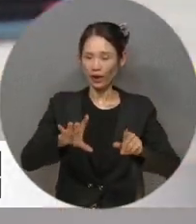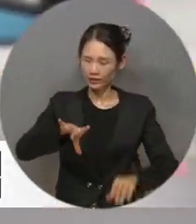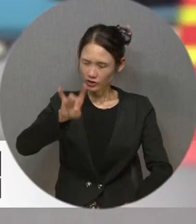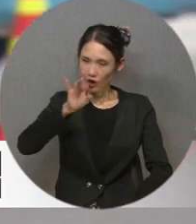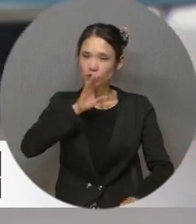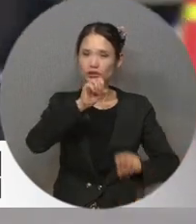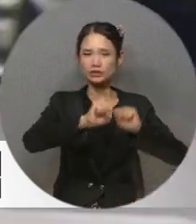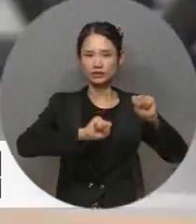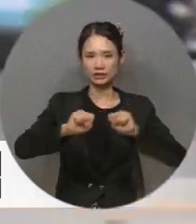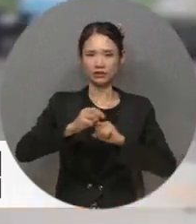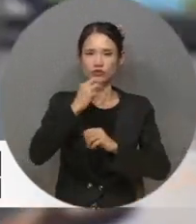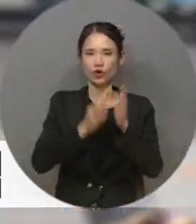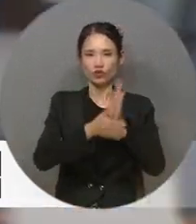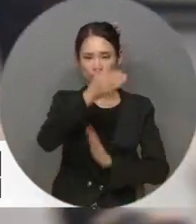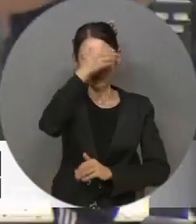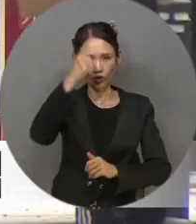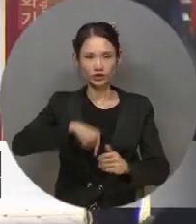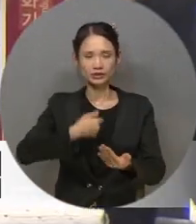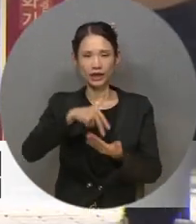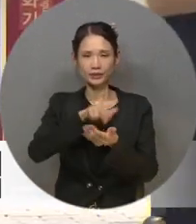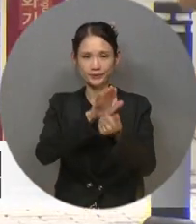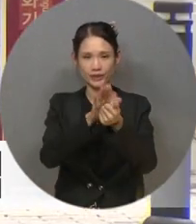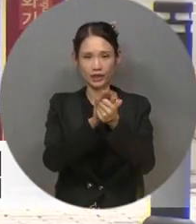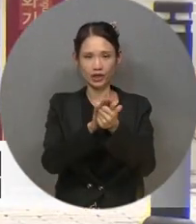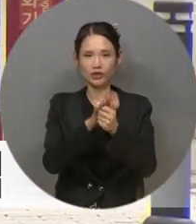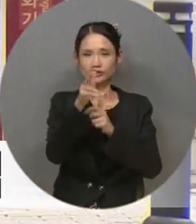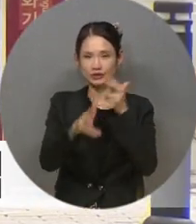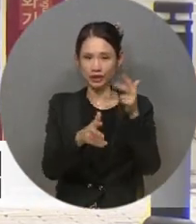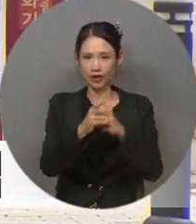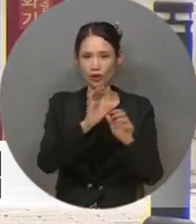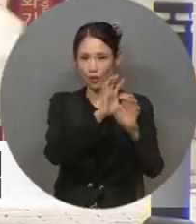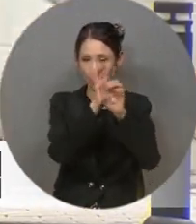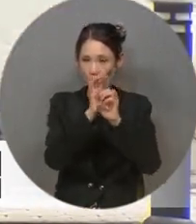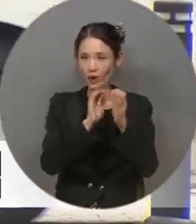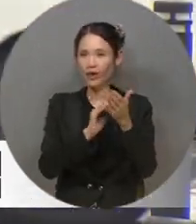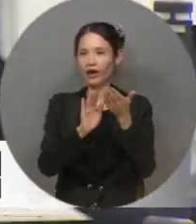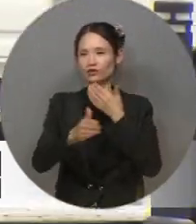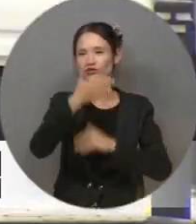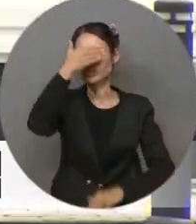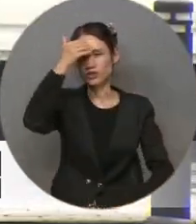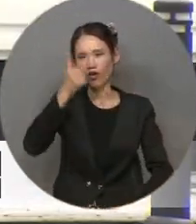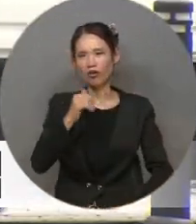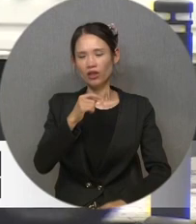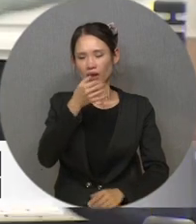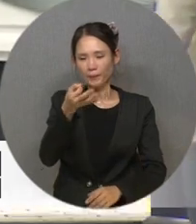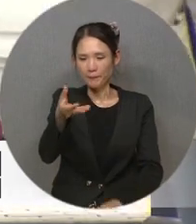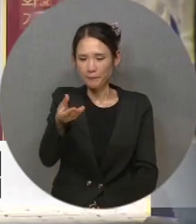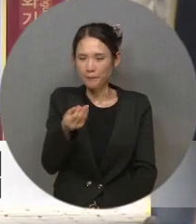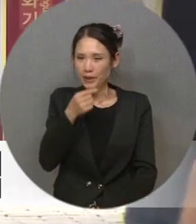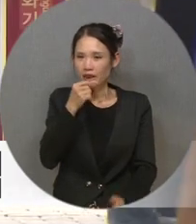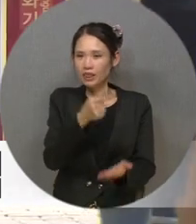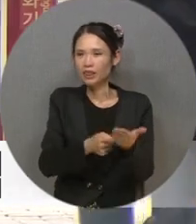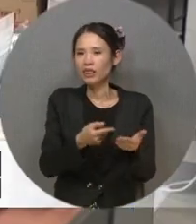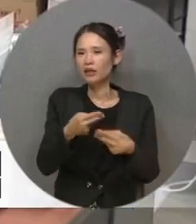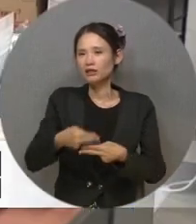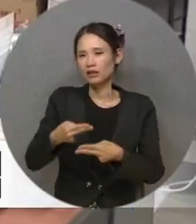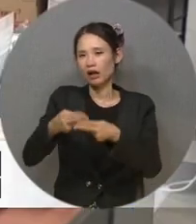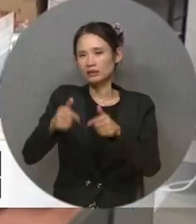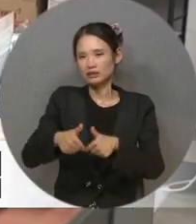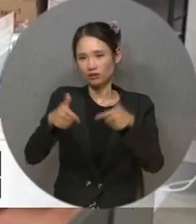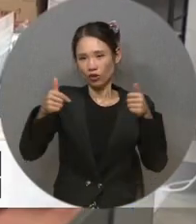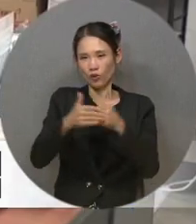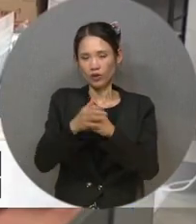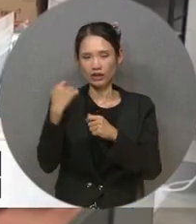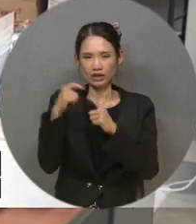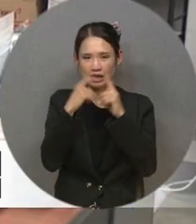시행하는 서울시 청년 자립토대 지원 사업은 코로나19 이후 청년의 가계 부채가 늘고 개인회생 신청이 증가함에